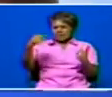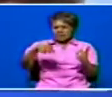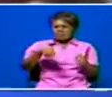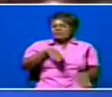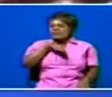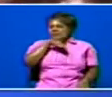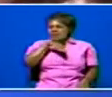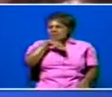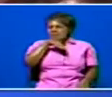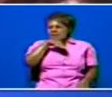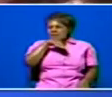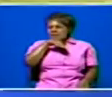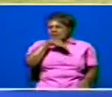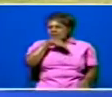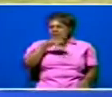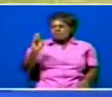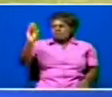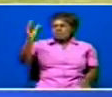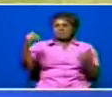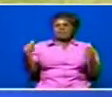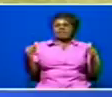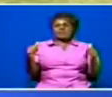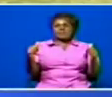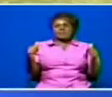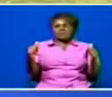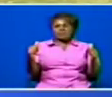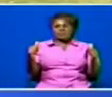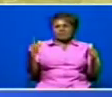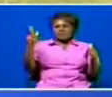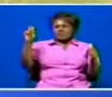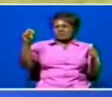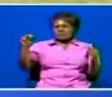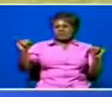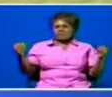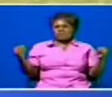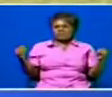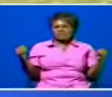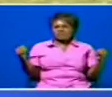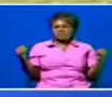Raila Amolo Odinga ajakula kiapo. Willy Lusige, KTN News.